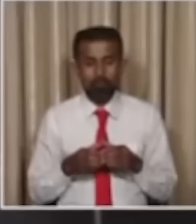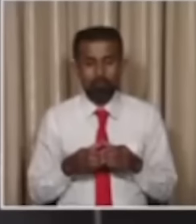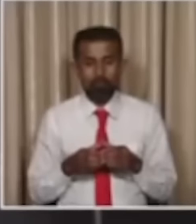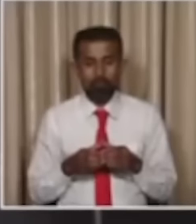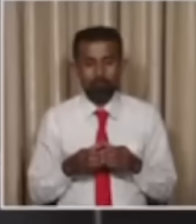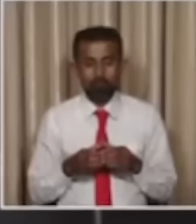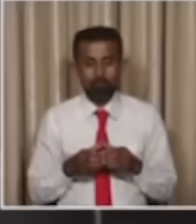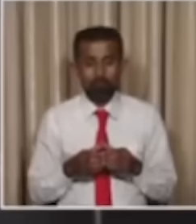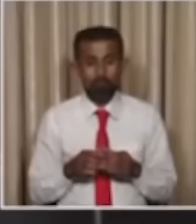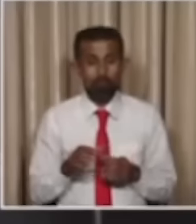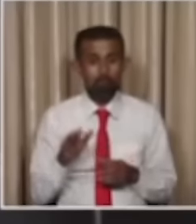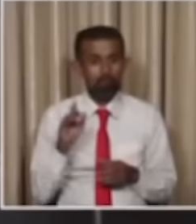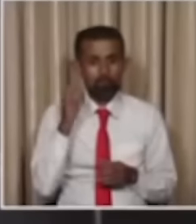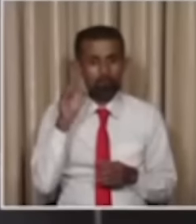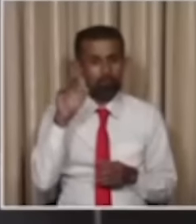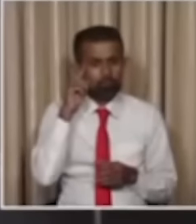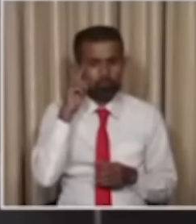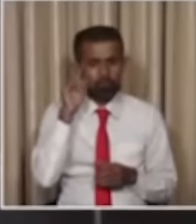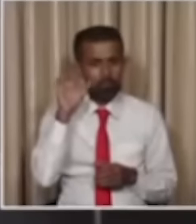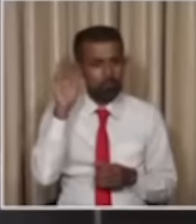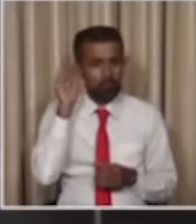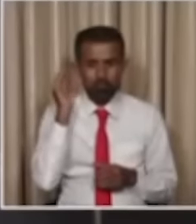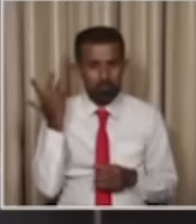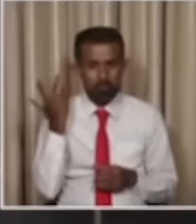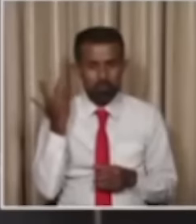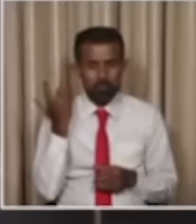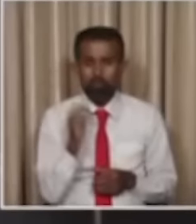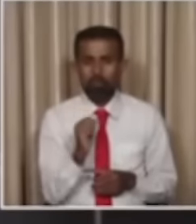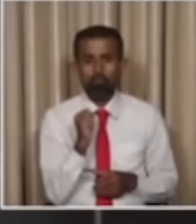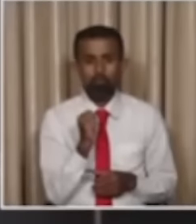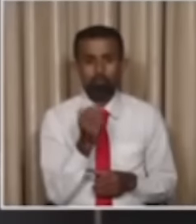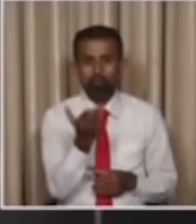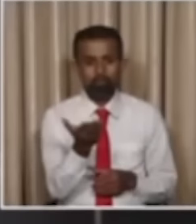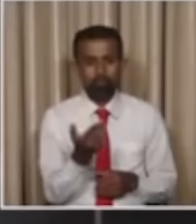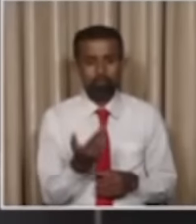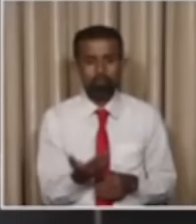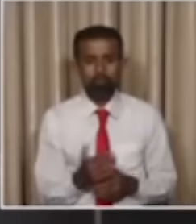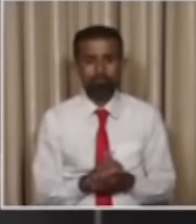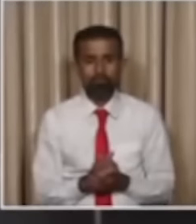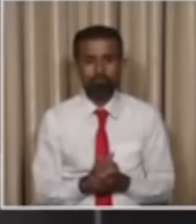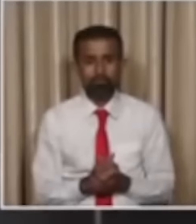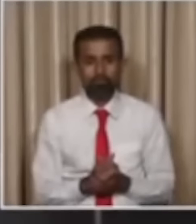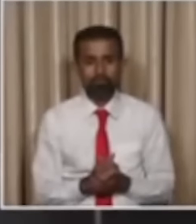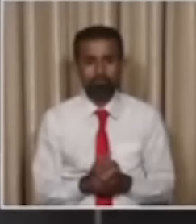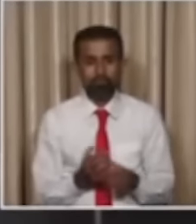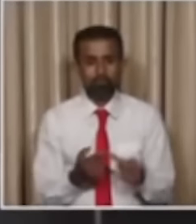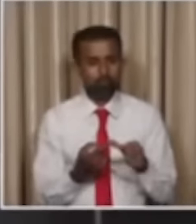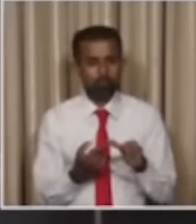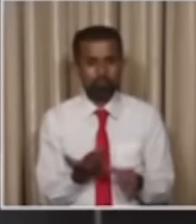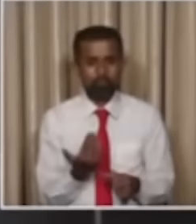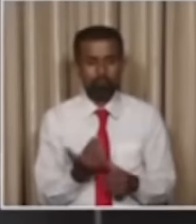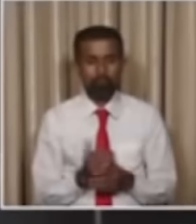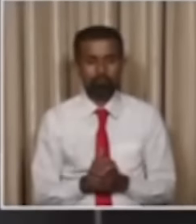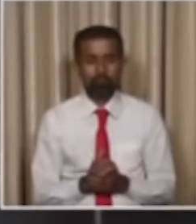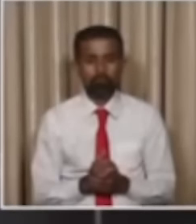ඒක දැනගත්තේ නැද්ද, නැත්නම් මොකද්ද ඒකට උනේ කියලා ඔබතුමාගෙන් පොඩ්ඩක් අපි අහන්න කැමතියි.